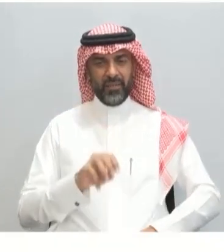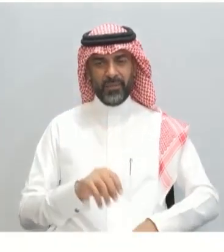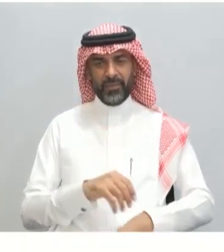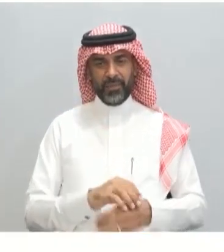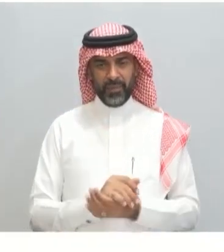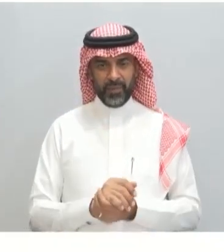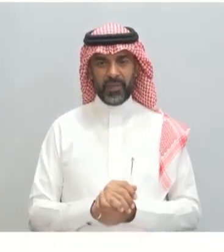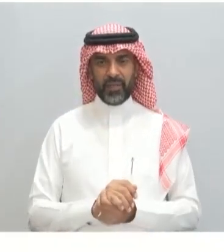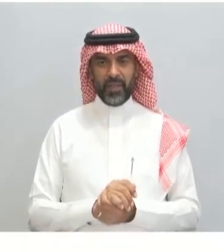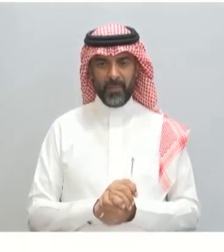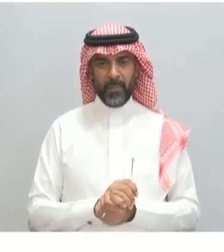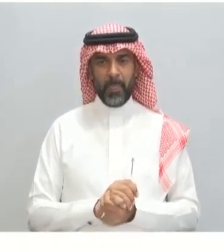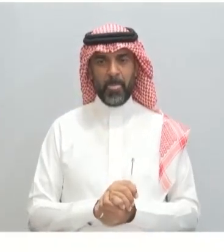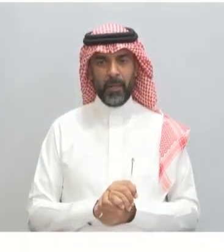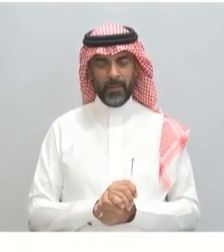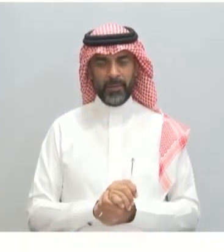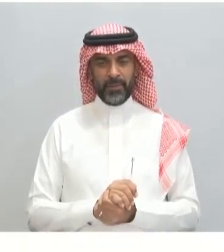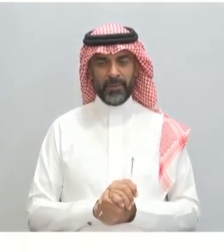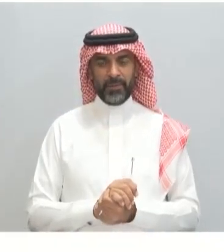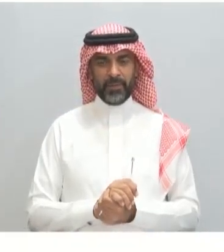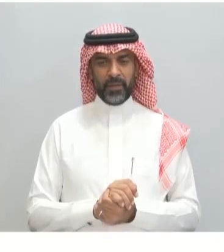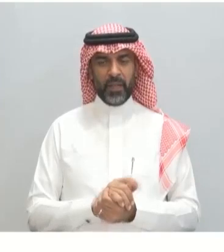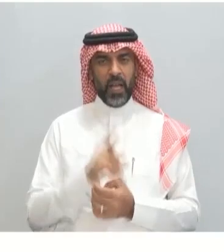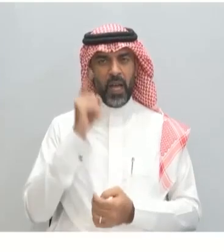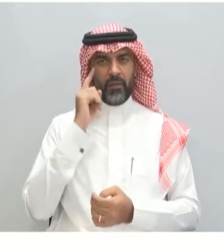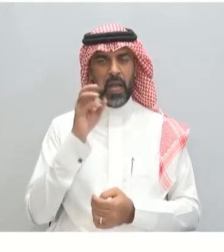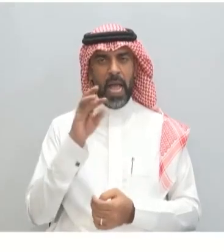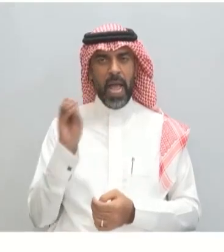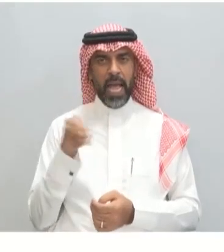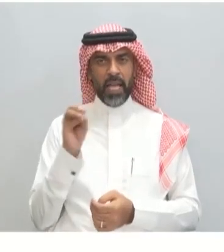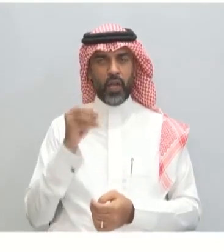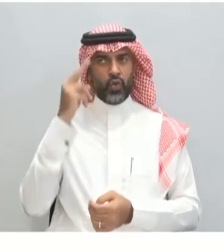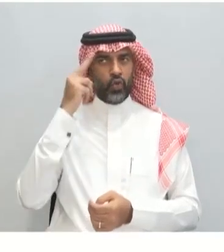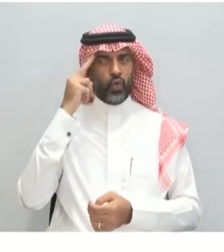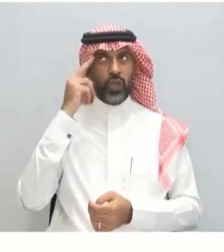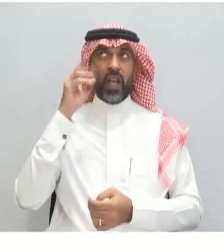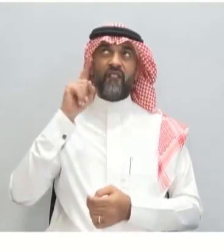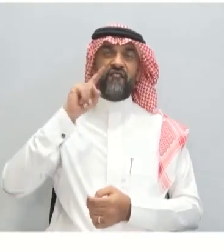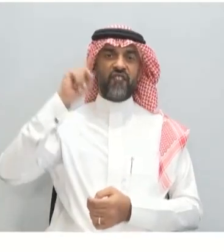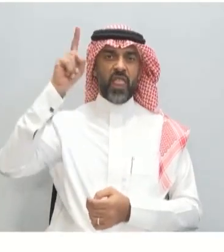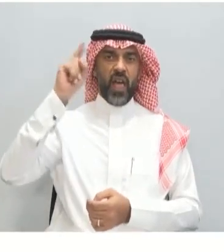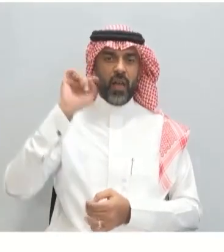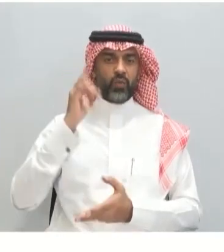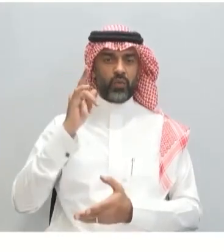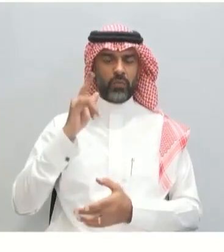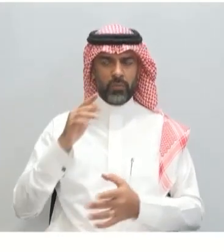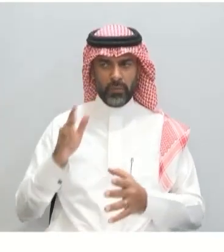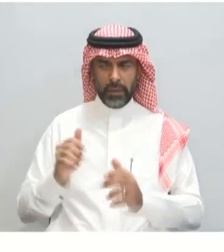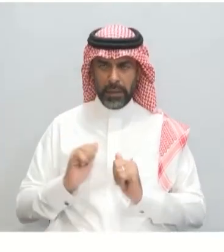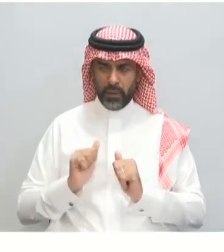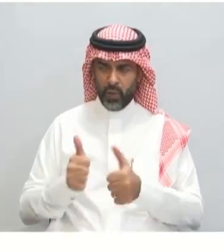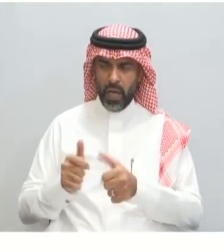تغفل عن الكون وما يدور فيه حرصا من الهيئه السعوديه للفضاء على ان تؤهل كوادر